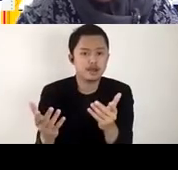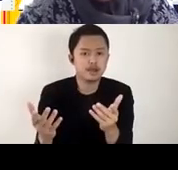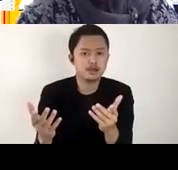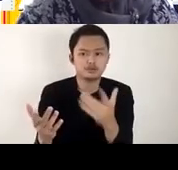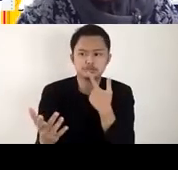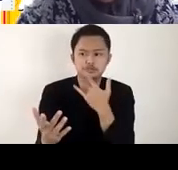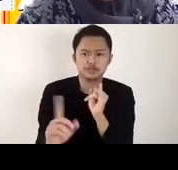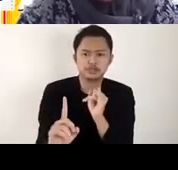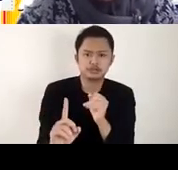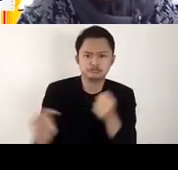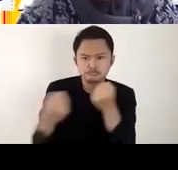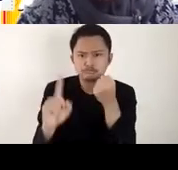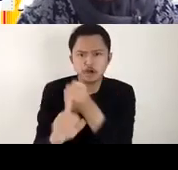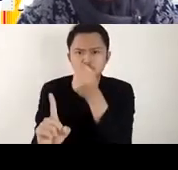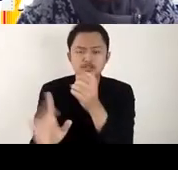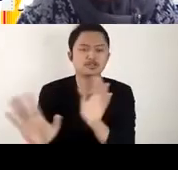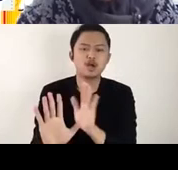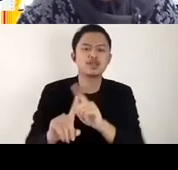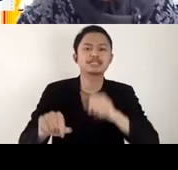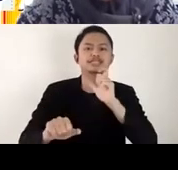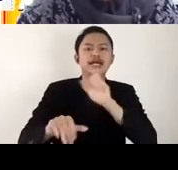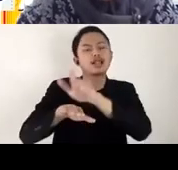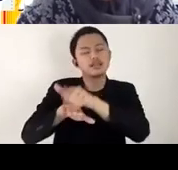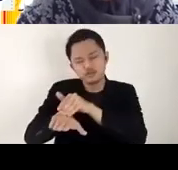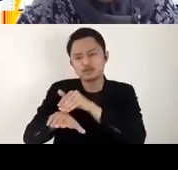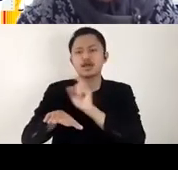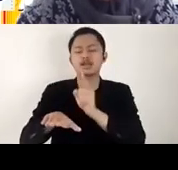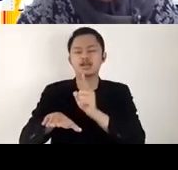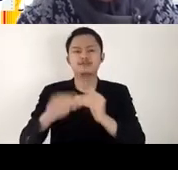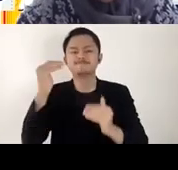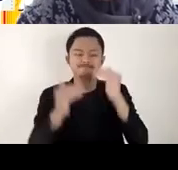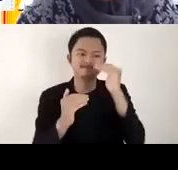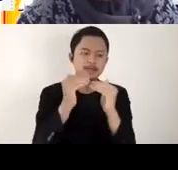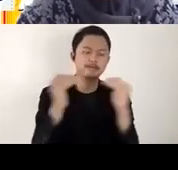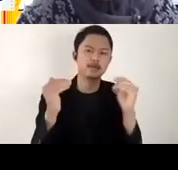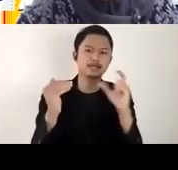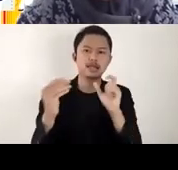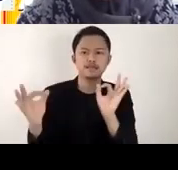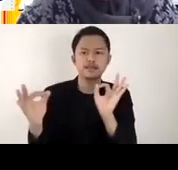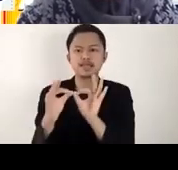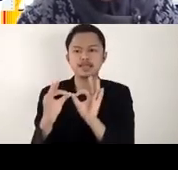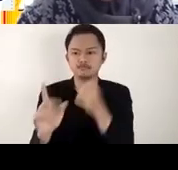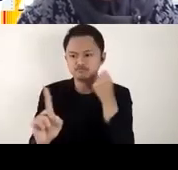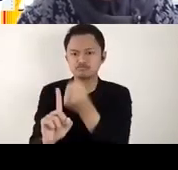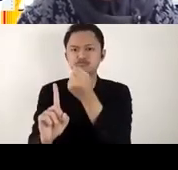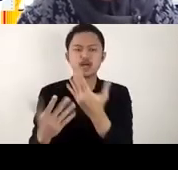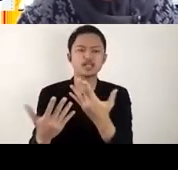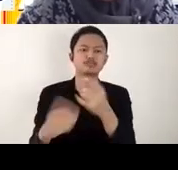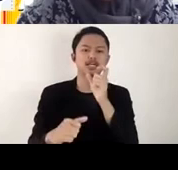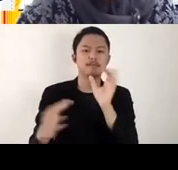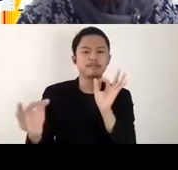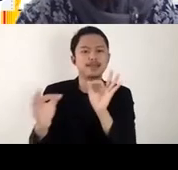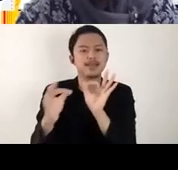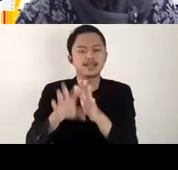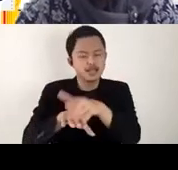sebenarnya tapi juga pada pendekatan yang sifatnya so jadi ada ke ada keseimbangan antara pendekatan khas dan juga pendekatan soft dalam penanggulangan